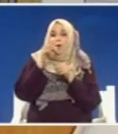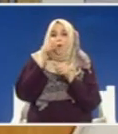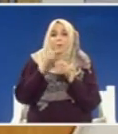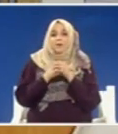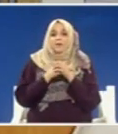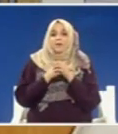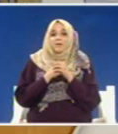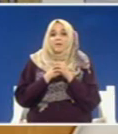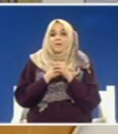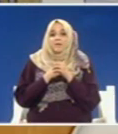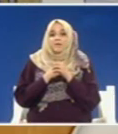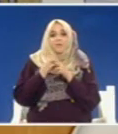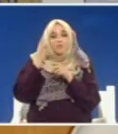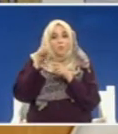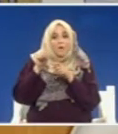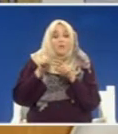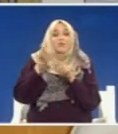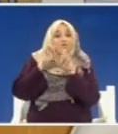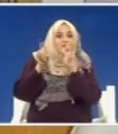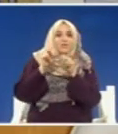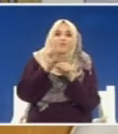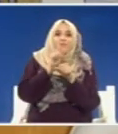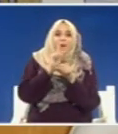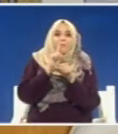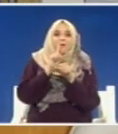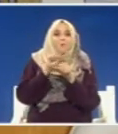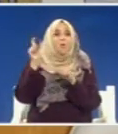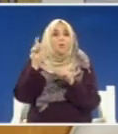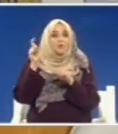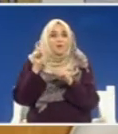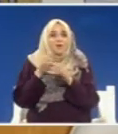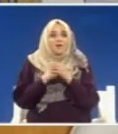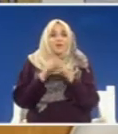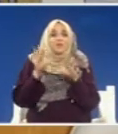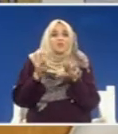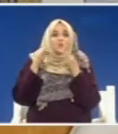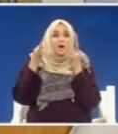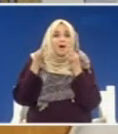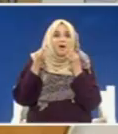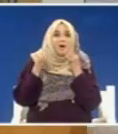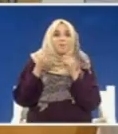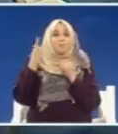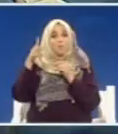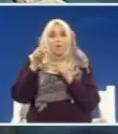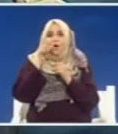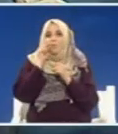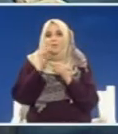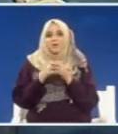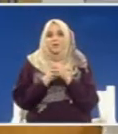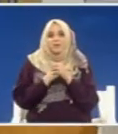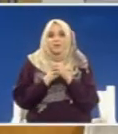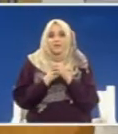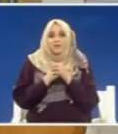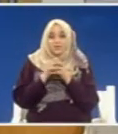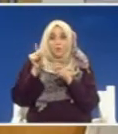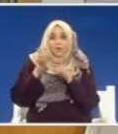قال فاظفر بذات الدين، يعني أنت الذي تختار تبحث، مسألة الاختيار وإرادة الاختيار هي بيدك، صح؟